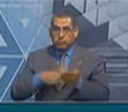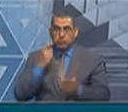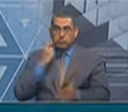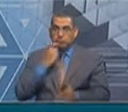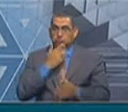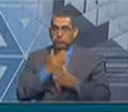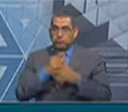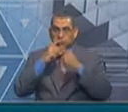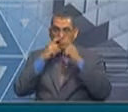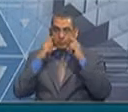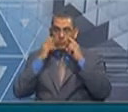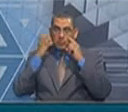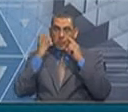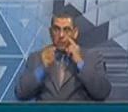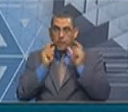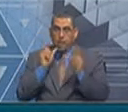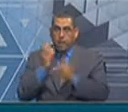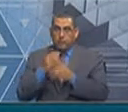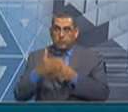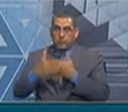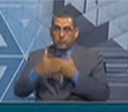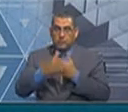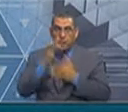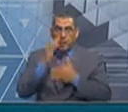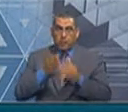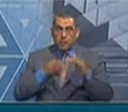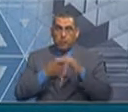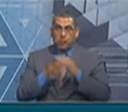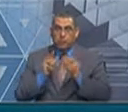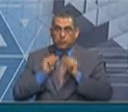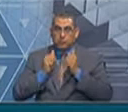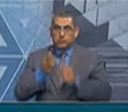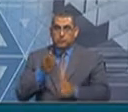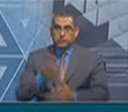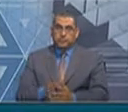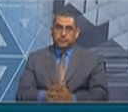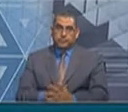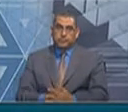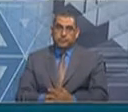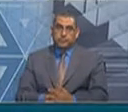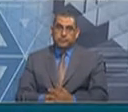لوضع الكمامات والمحافظة على التباعد الاجتماعي لزائر الضريح.